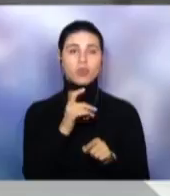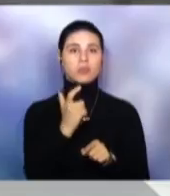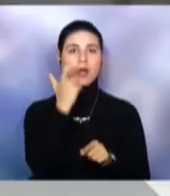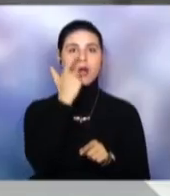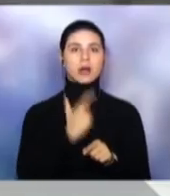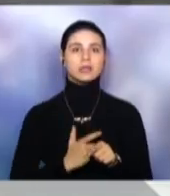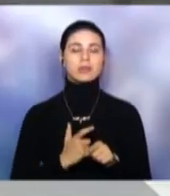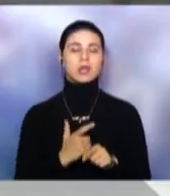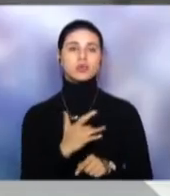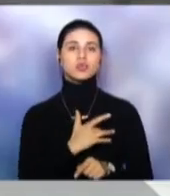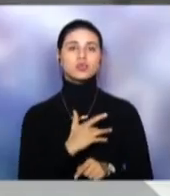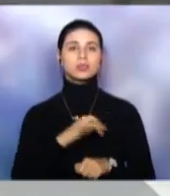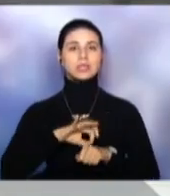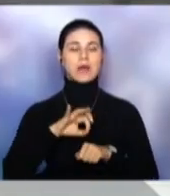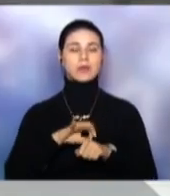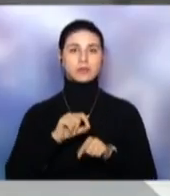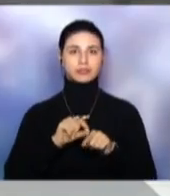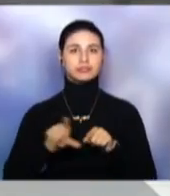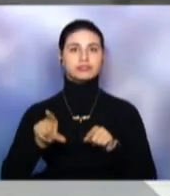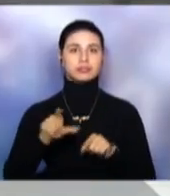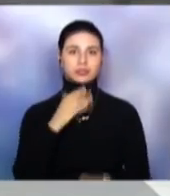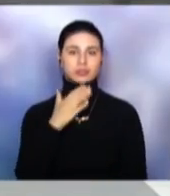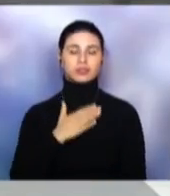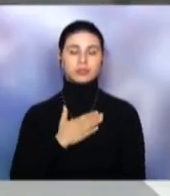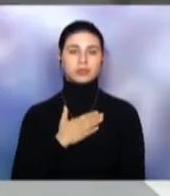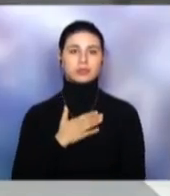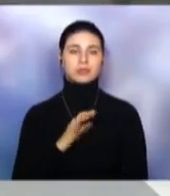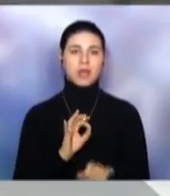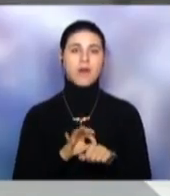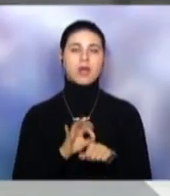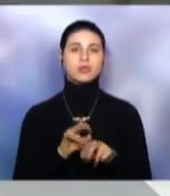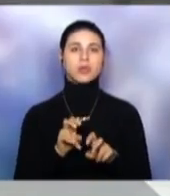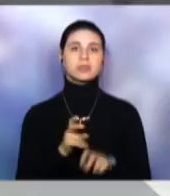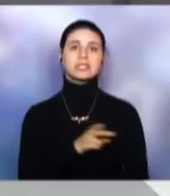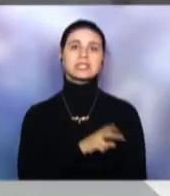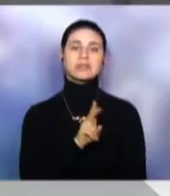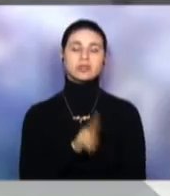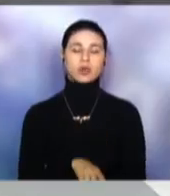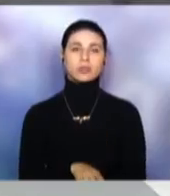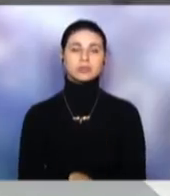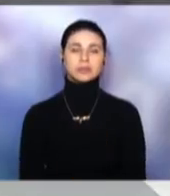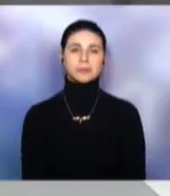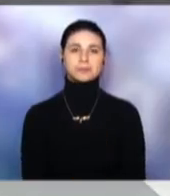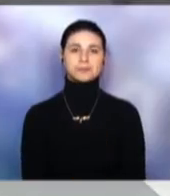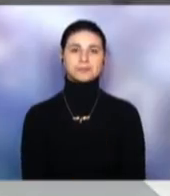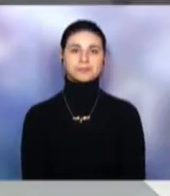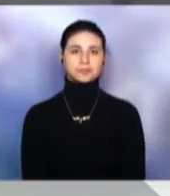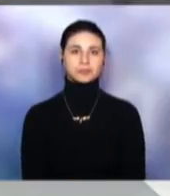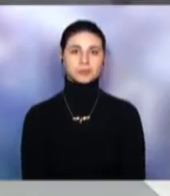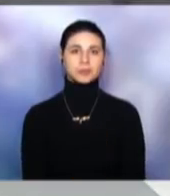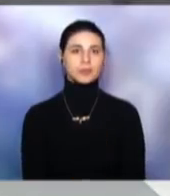როლს გულ-სისხლძარღვთა დაავადებების ავადობის სიკვდილობის